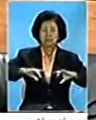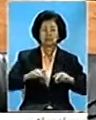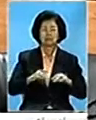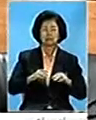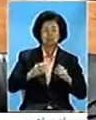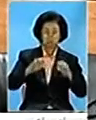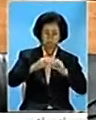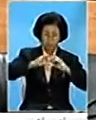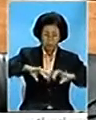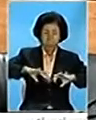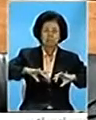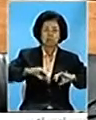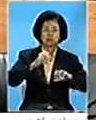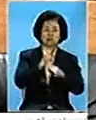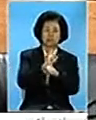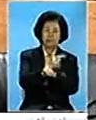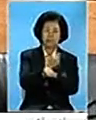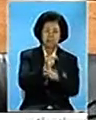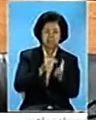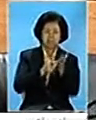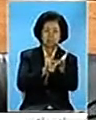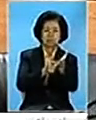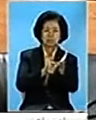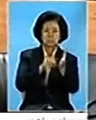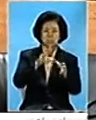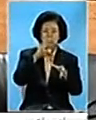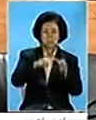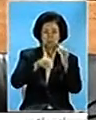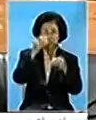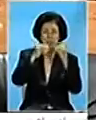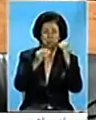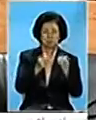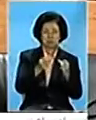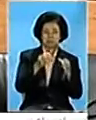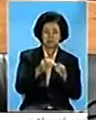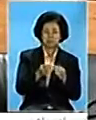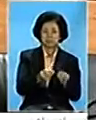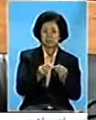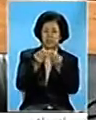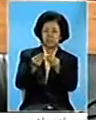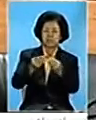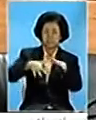ฝ่ายค้านทำหน้าที่ในการเสนอข้อมูลอีกฝ่ายหนึ่งให้กับพี่น้องประชาชน